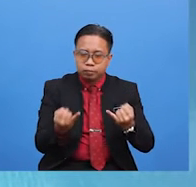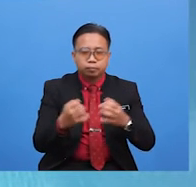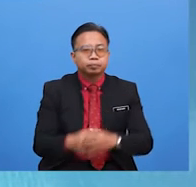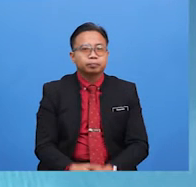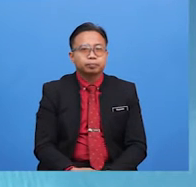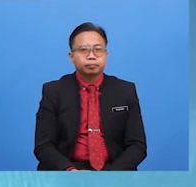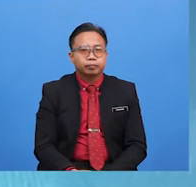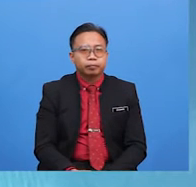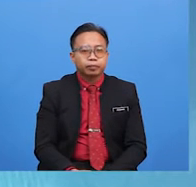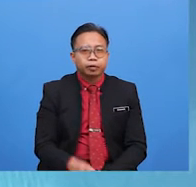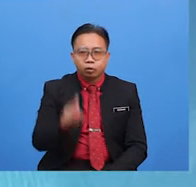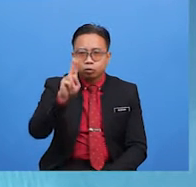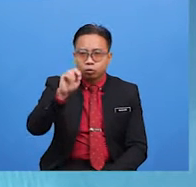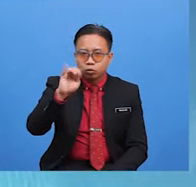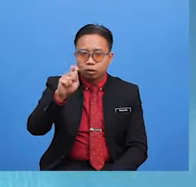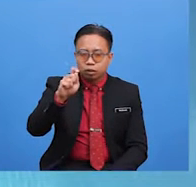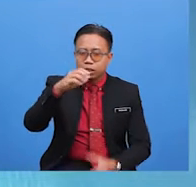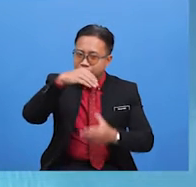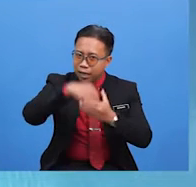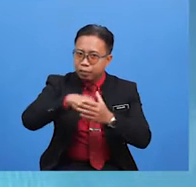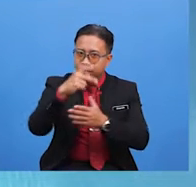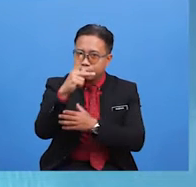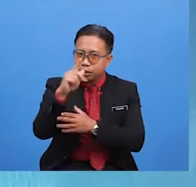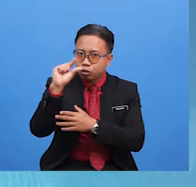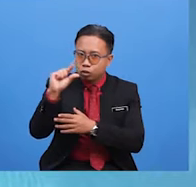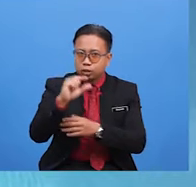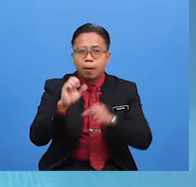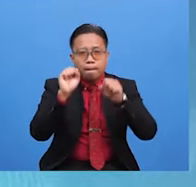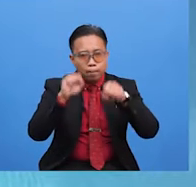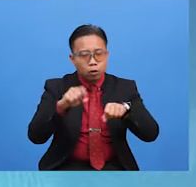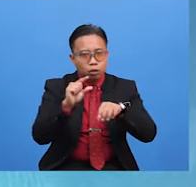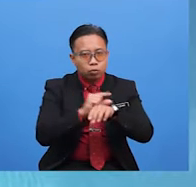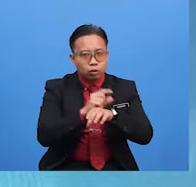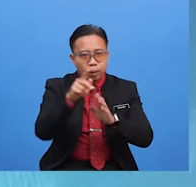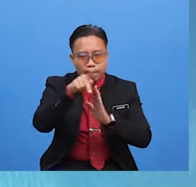Jisim mempunyai unit dalam kilogram. Kita boleh menggunakan